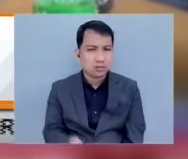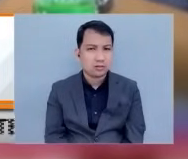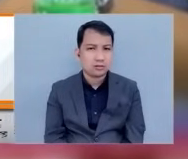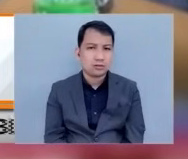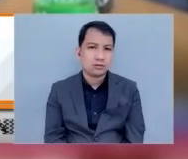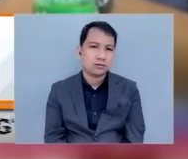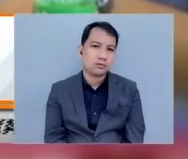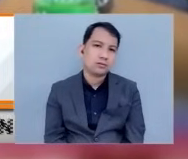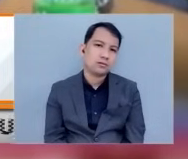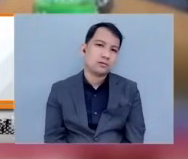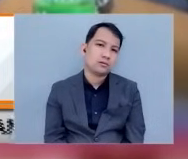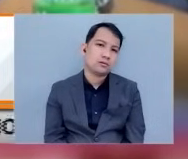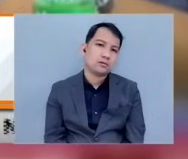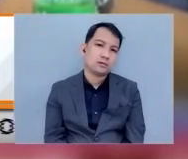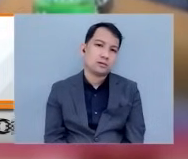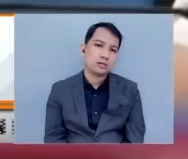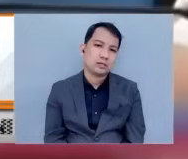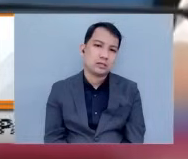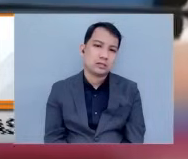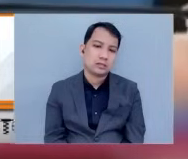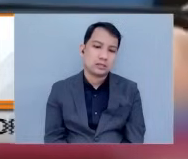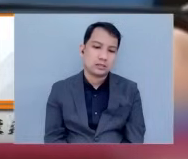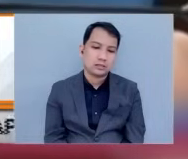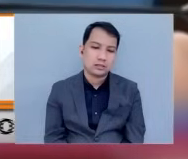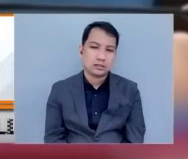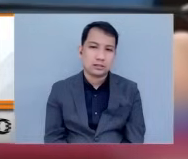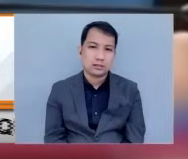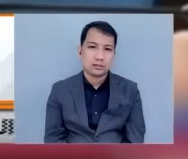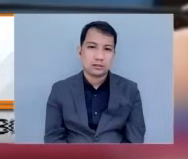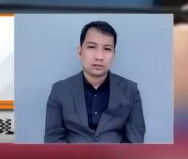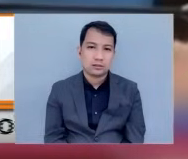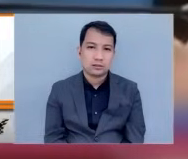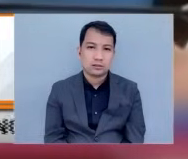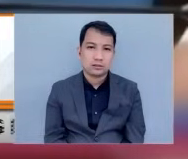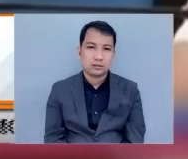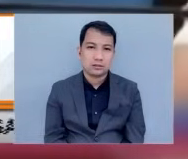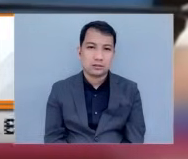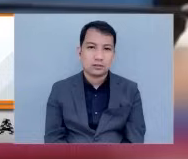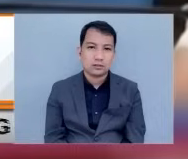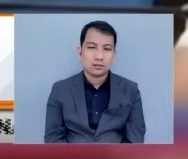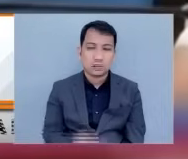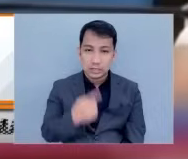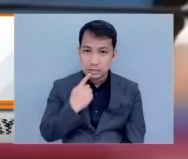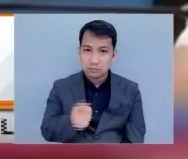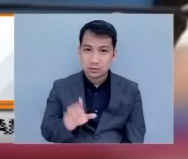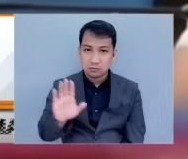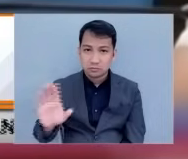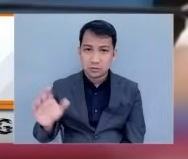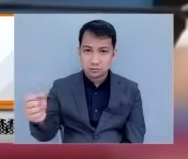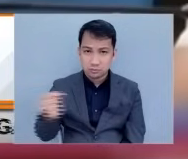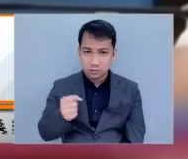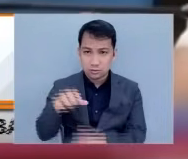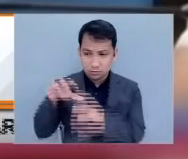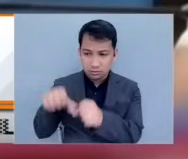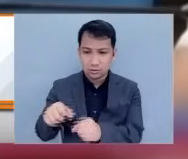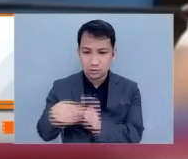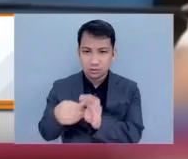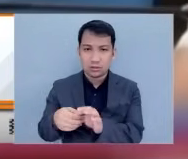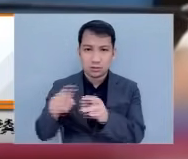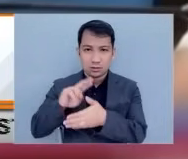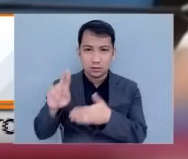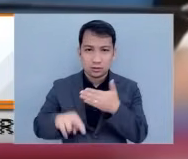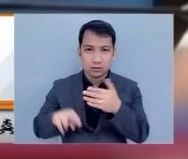kaya ninyo kinuha yung tao, gusto ninyong banggitin o sabihin na ito ay resulta ng hot